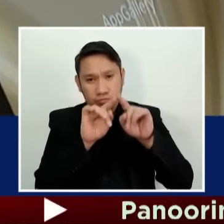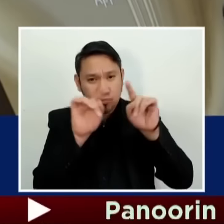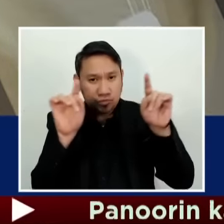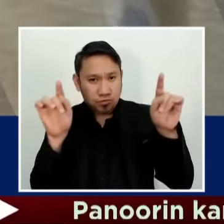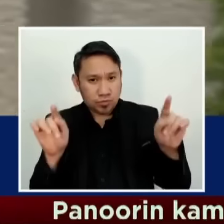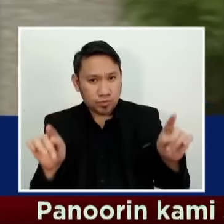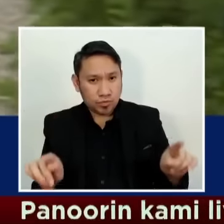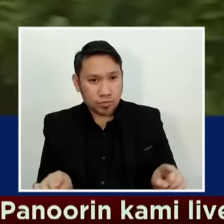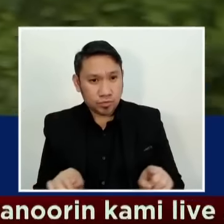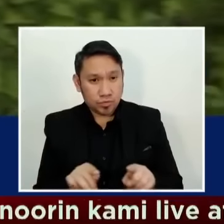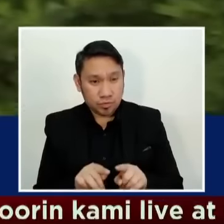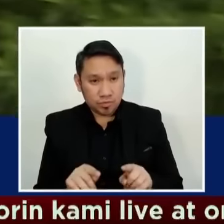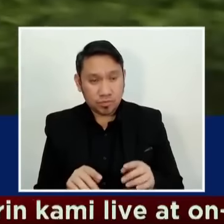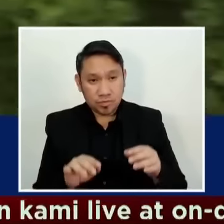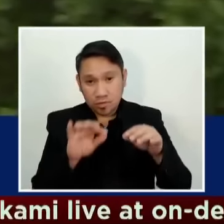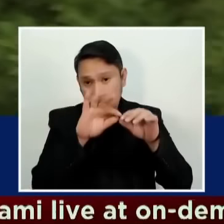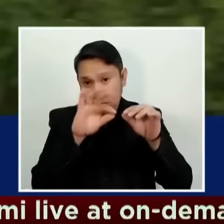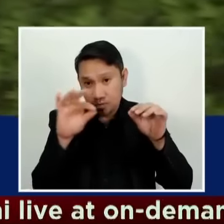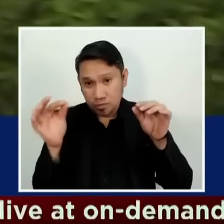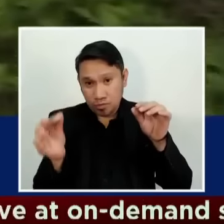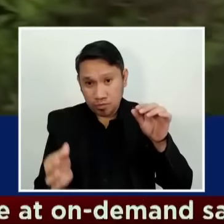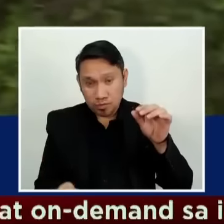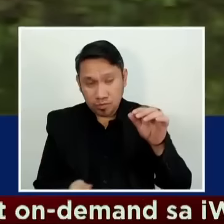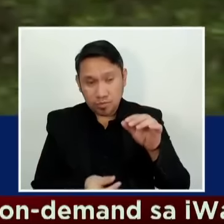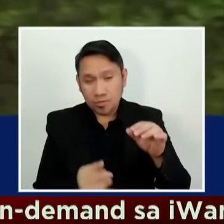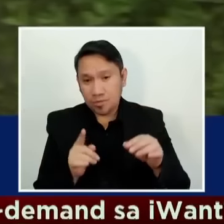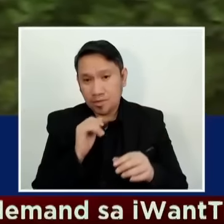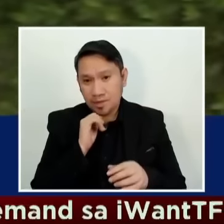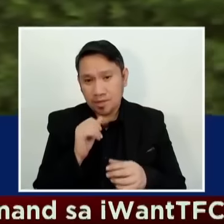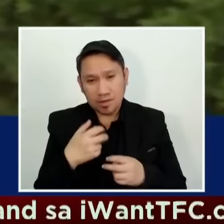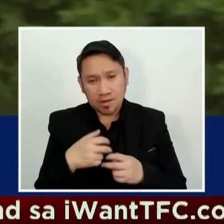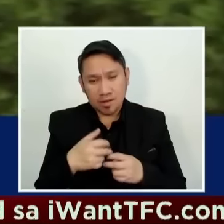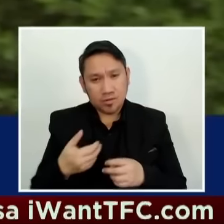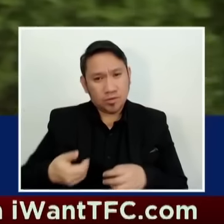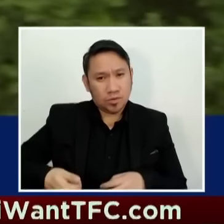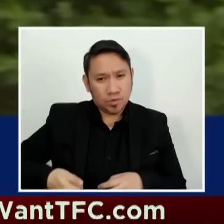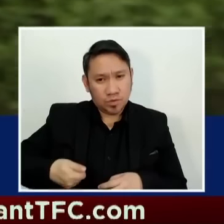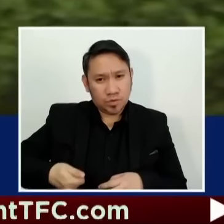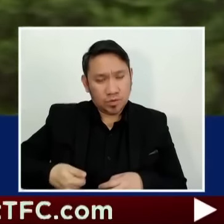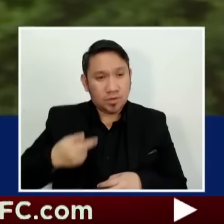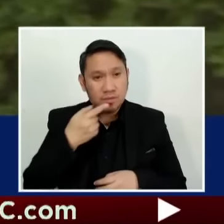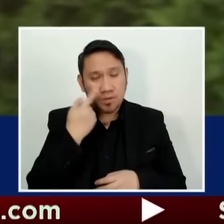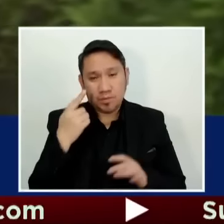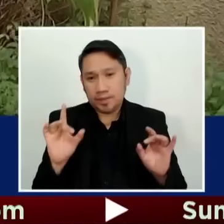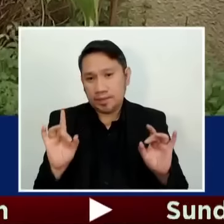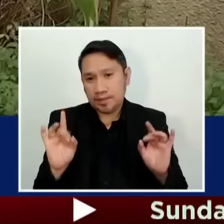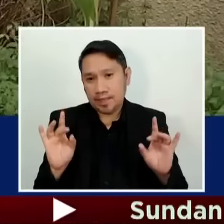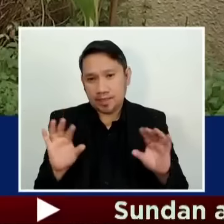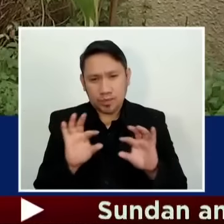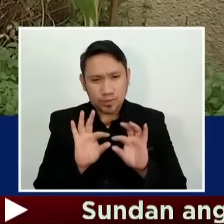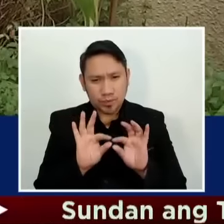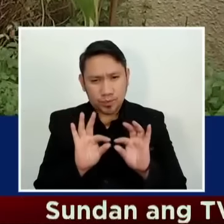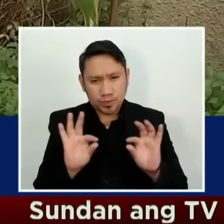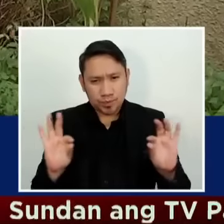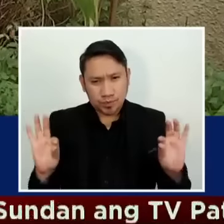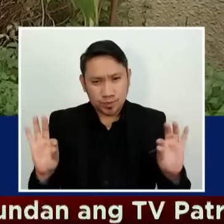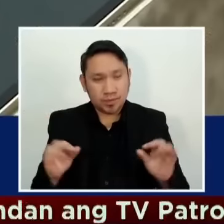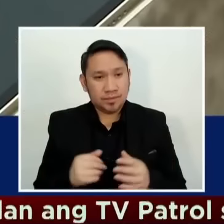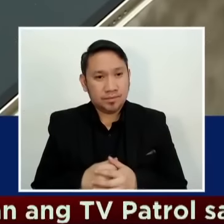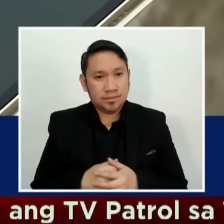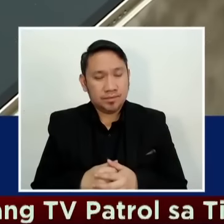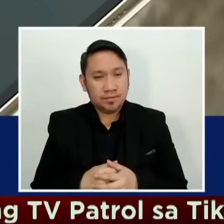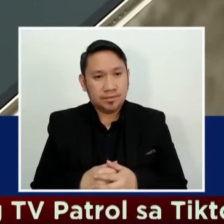nito. Sa mga on-the-go, hindi na mahihirapan na hawakan at dalhin dahil magaan at manipis ang gadget. Hindi rin